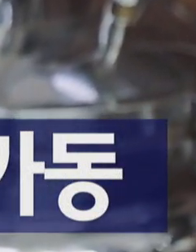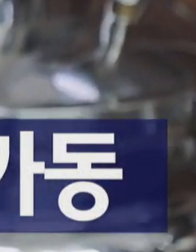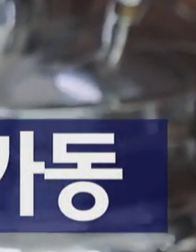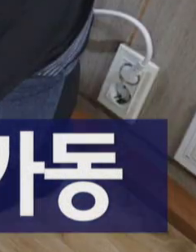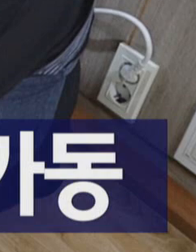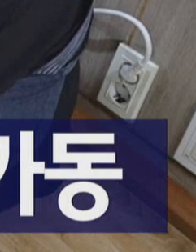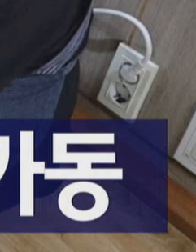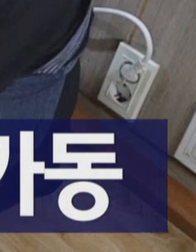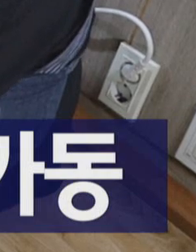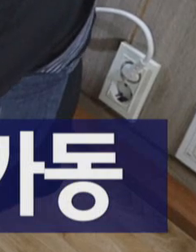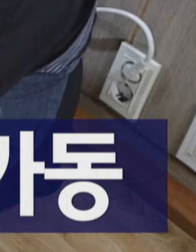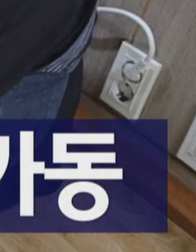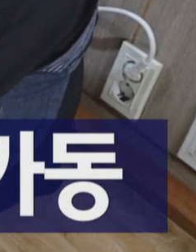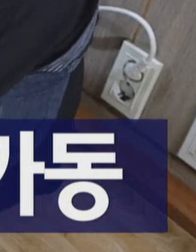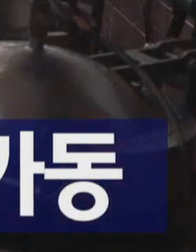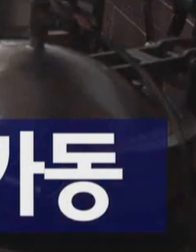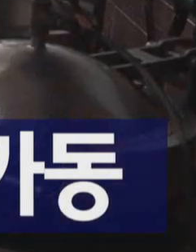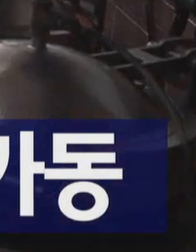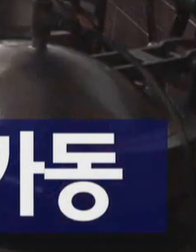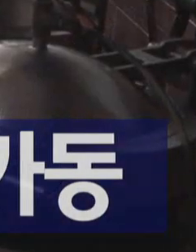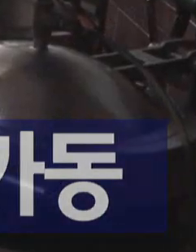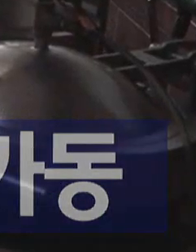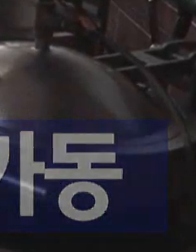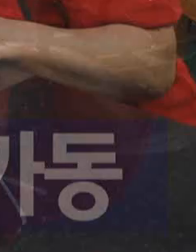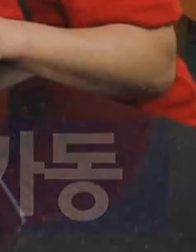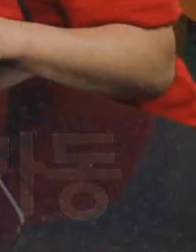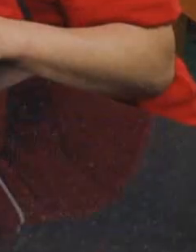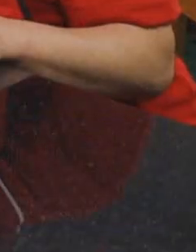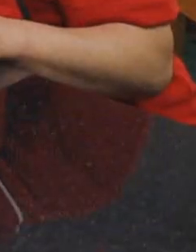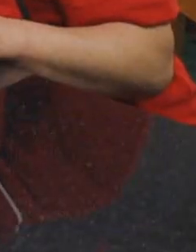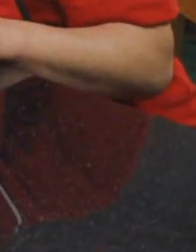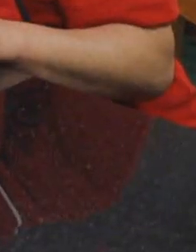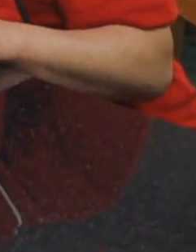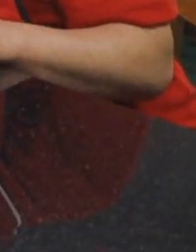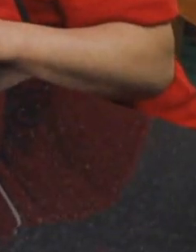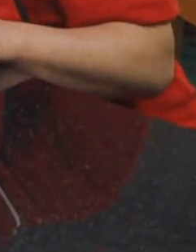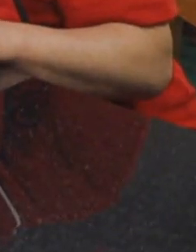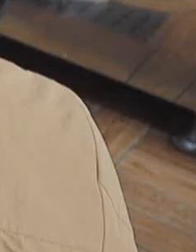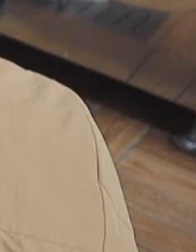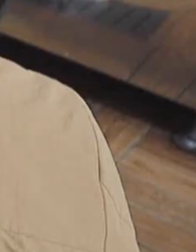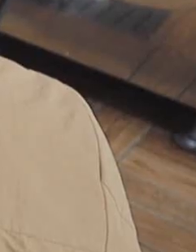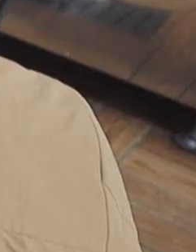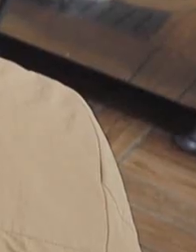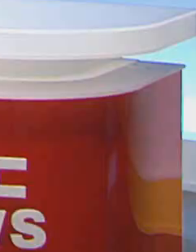못했어요. 이들이 눈여겨볼 만한 위기 극복 프로젝트가 가동됐습니다.